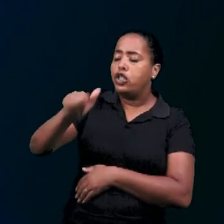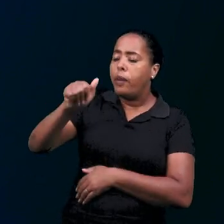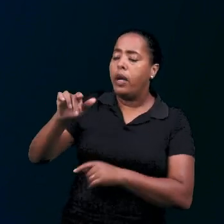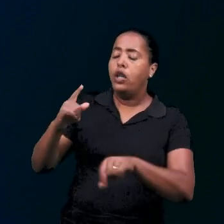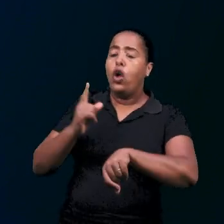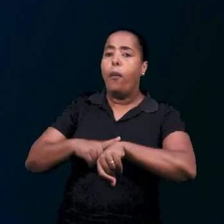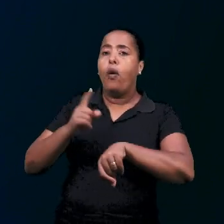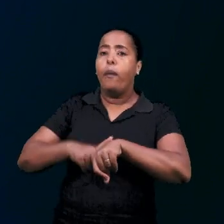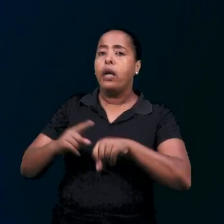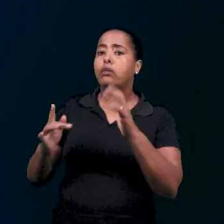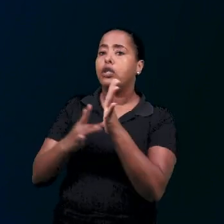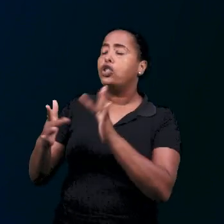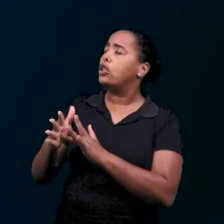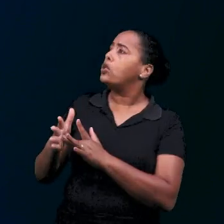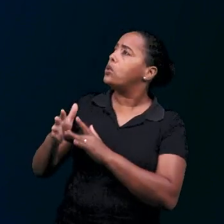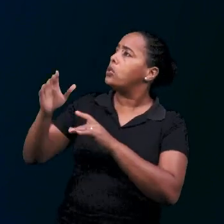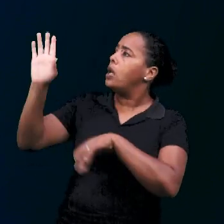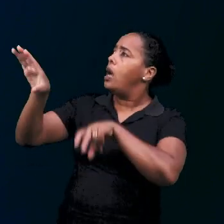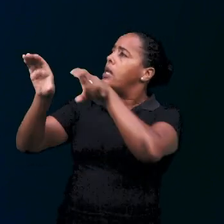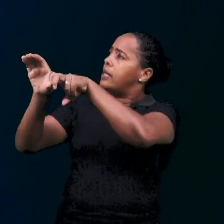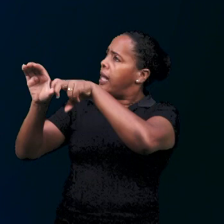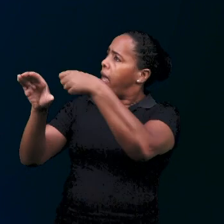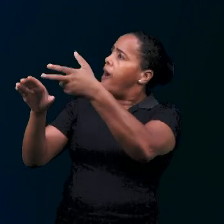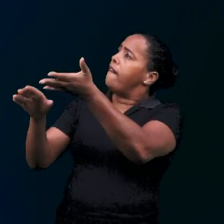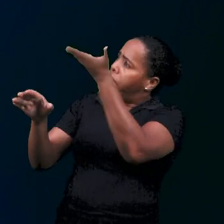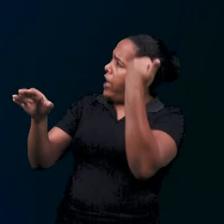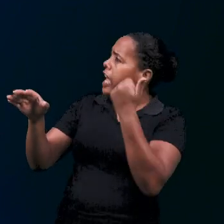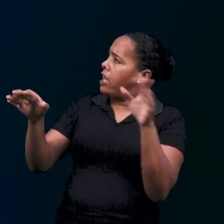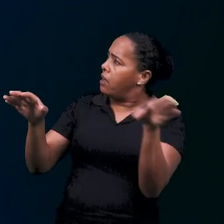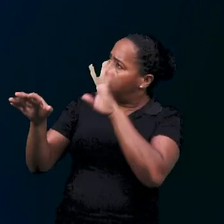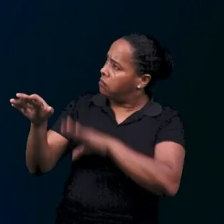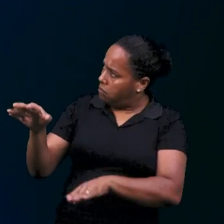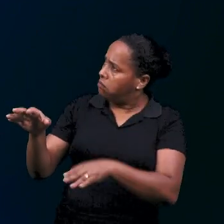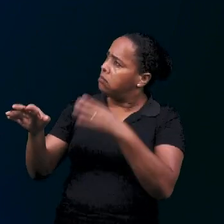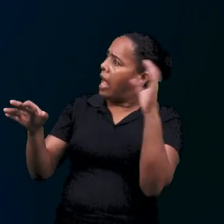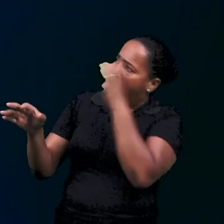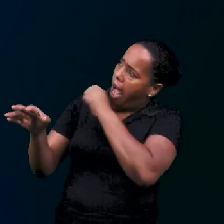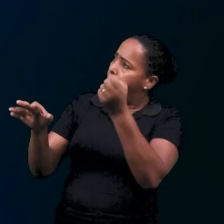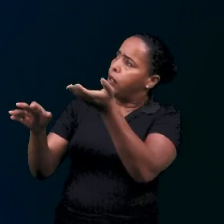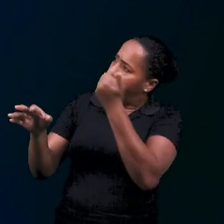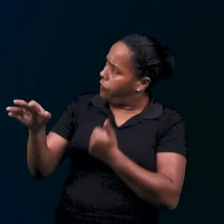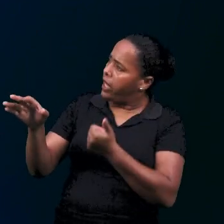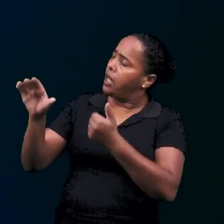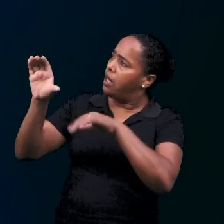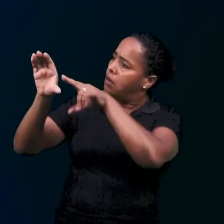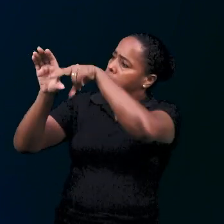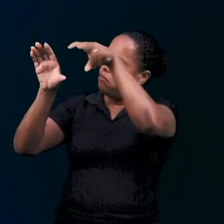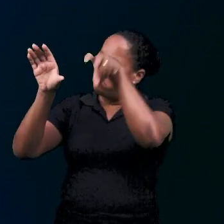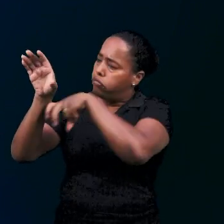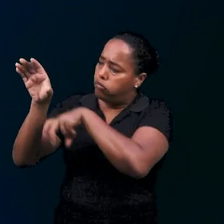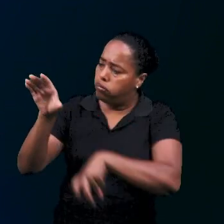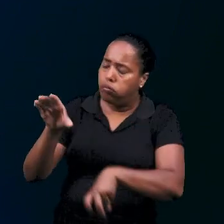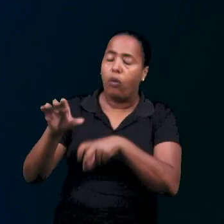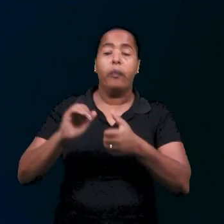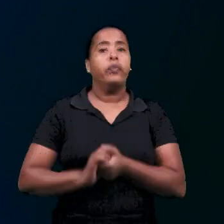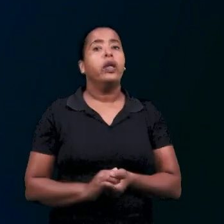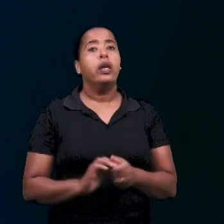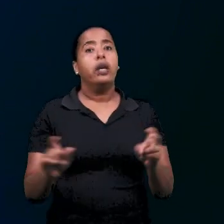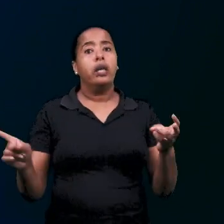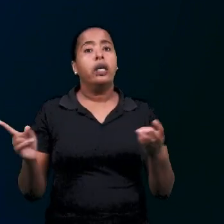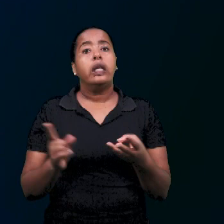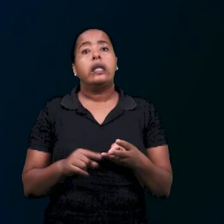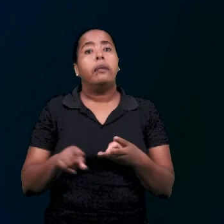l'appel, le moment où Jésus invite Zachée à descendre vite, en montrant ainsi l'appel de Jésus à la vie de